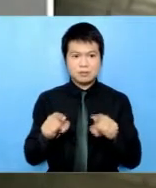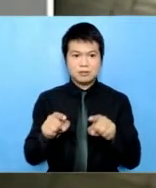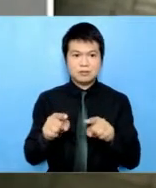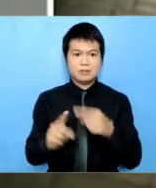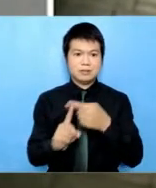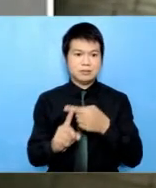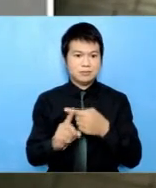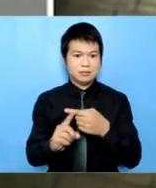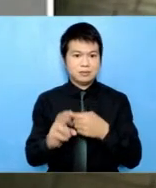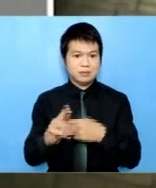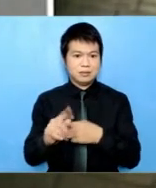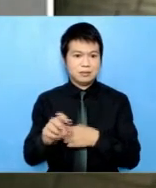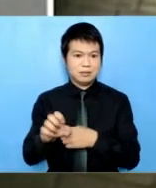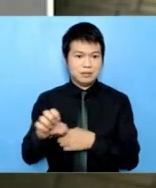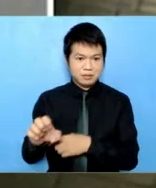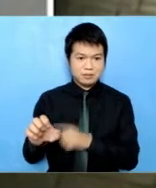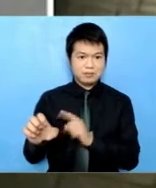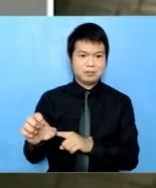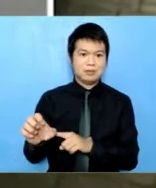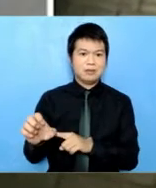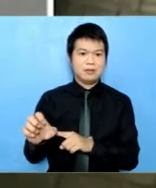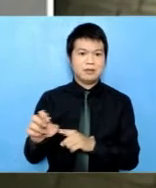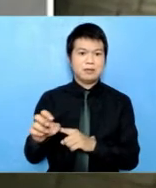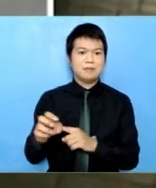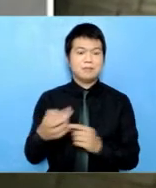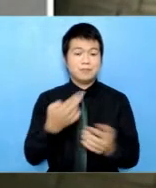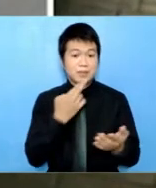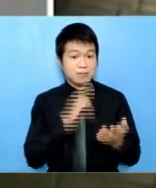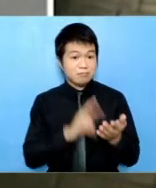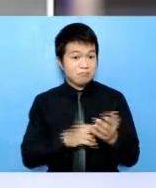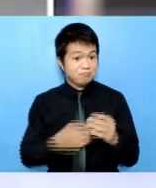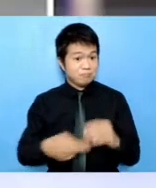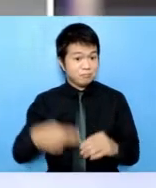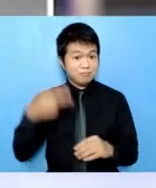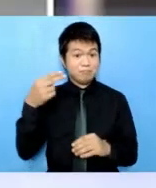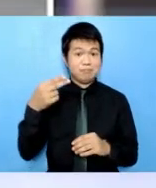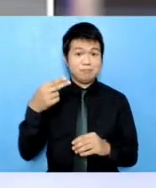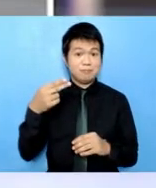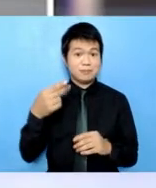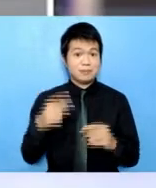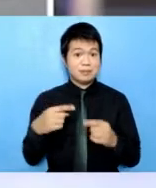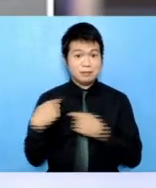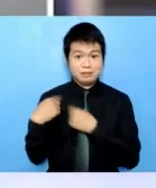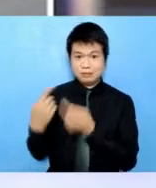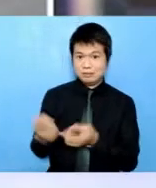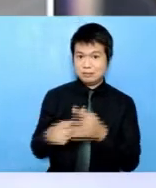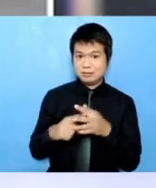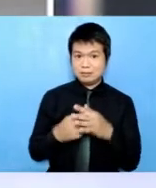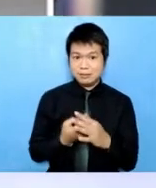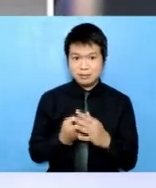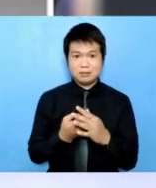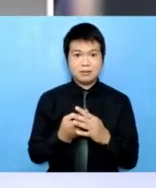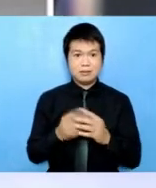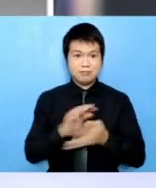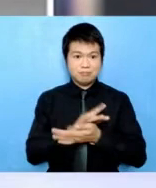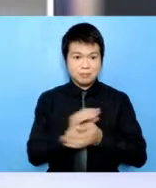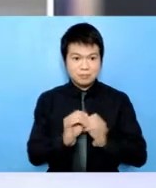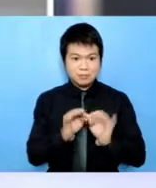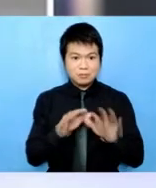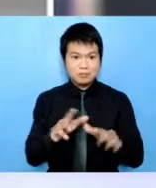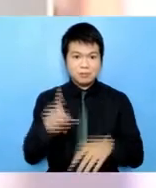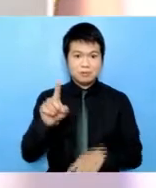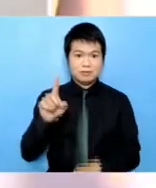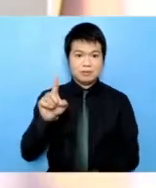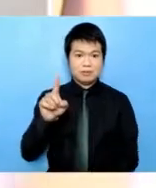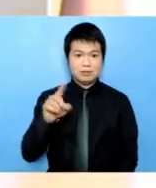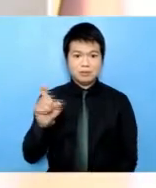na. Record high din po yan since nag-start ang pandemic. Umakyat na rin sa almost 160,000 ang active